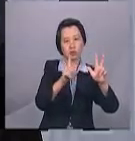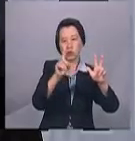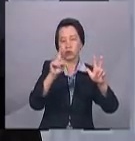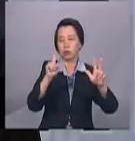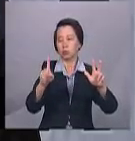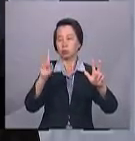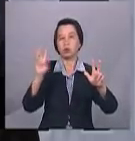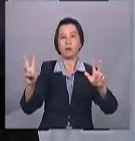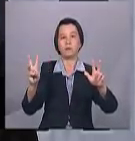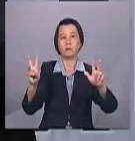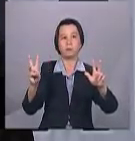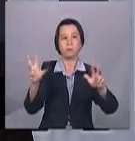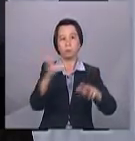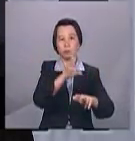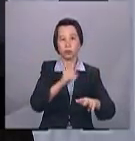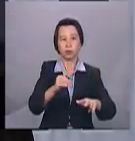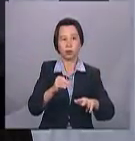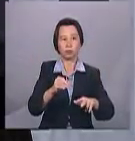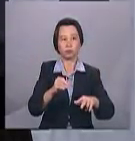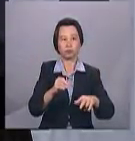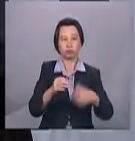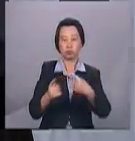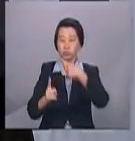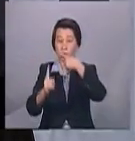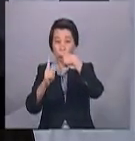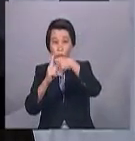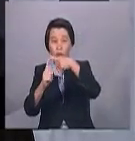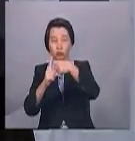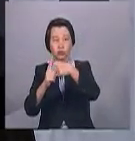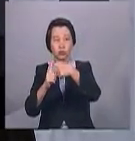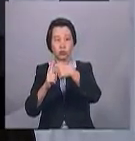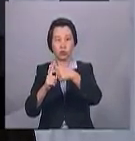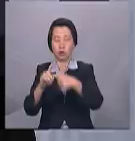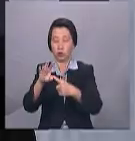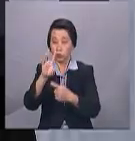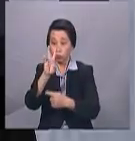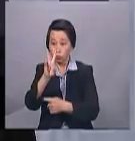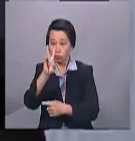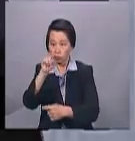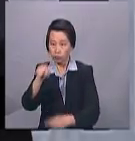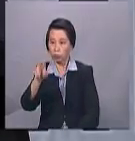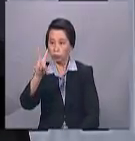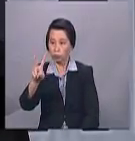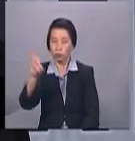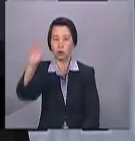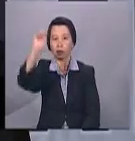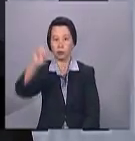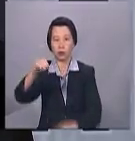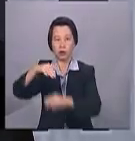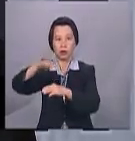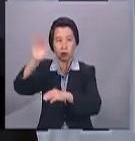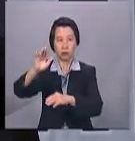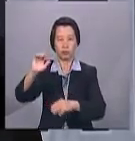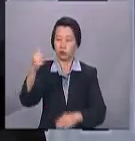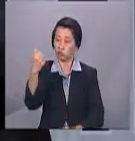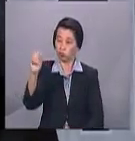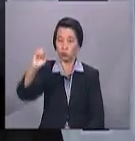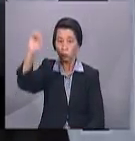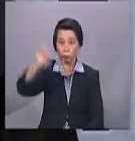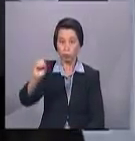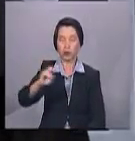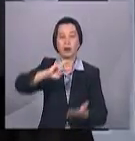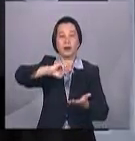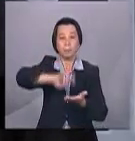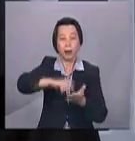3,116 dan kadar positif kes kita ialah 7.2%, lebih kurang 10%.